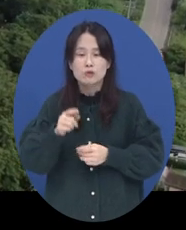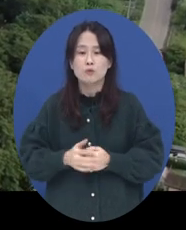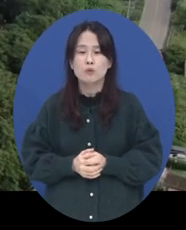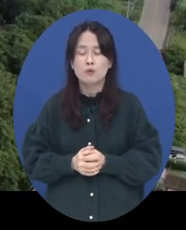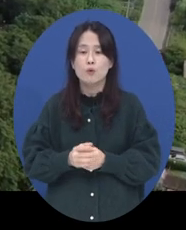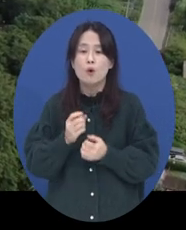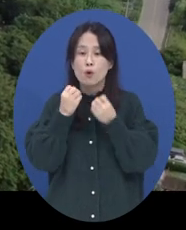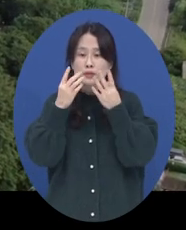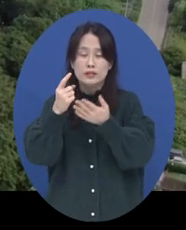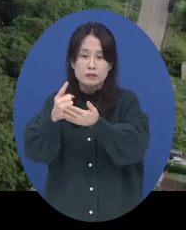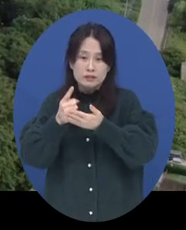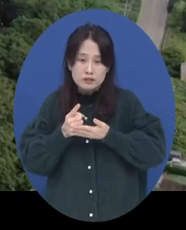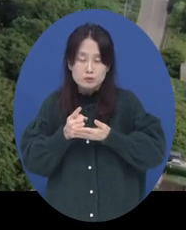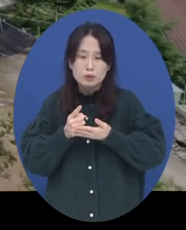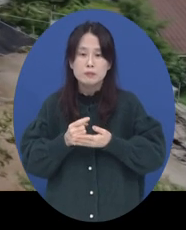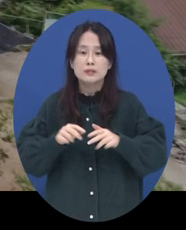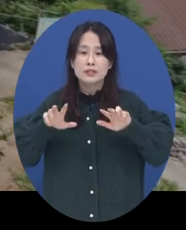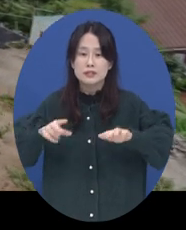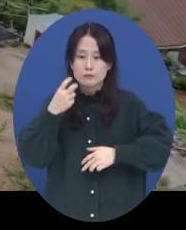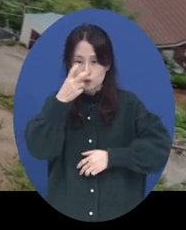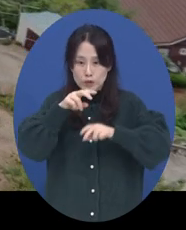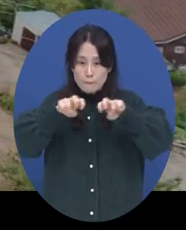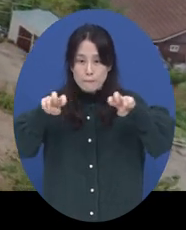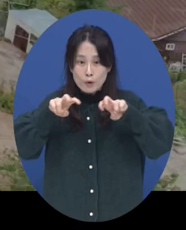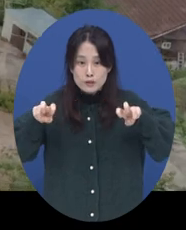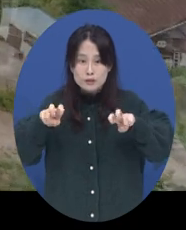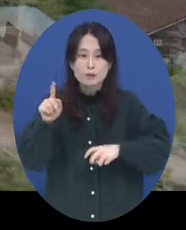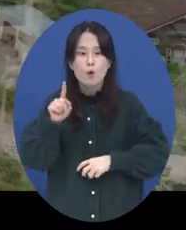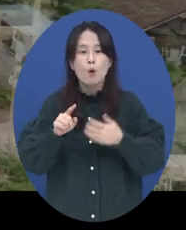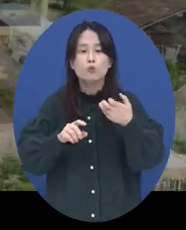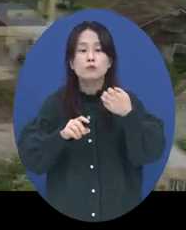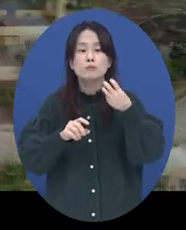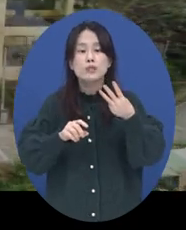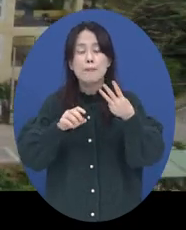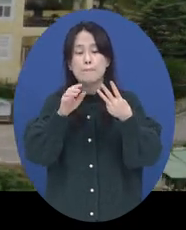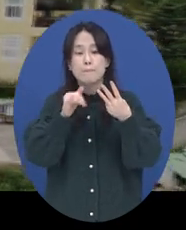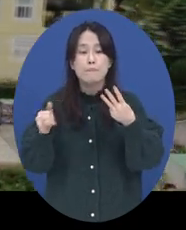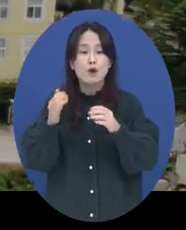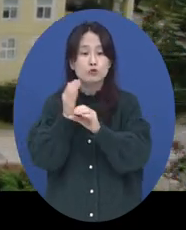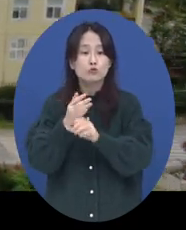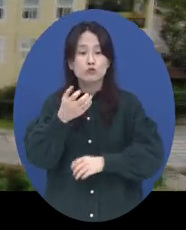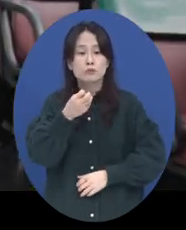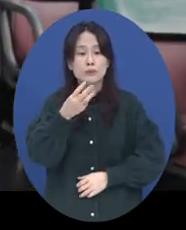열었고 신규 피해 사례 접수를 받아 조사 분석해 보니 93명 중